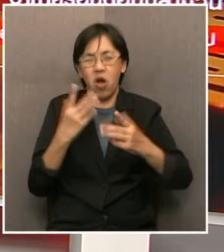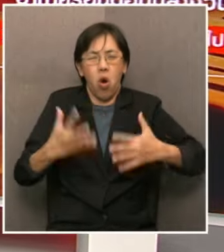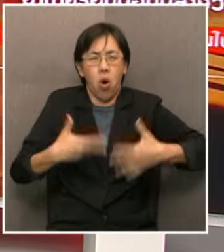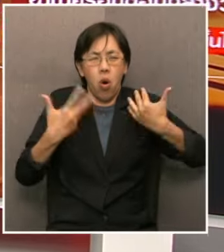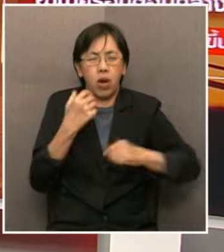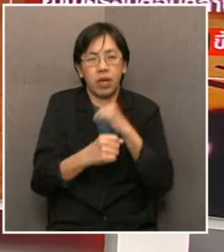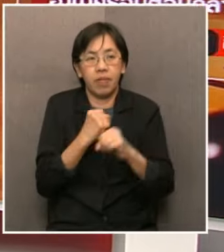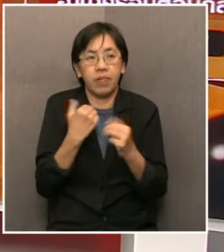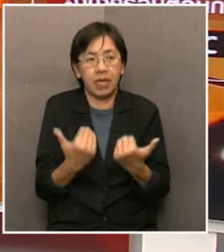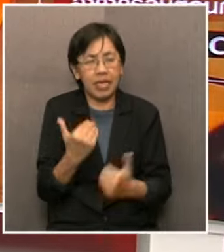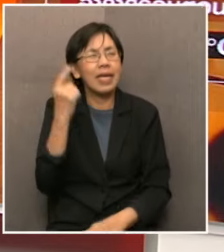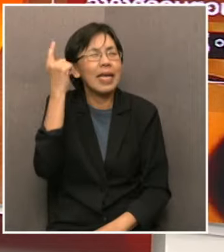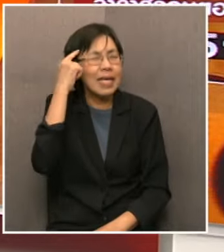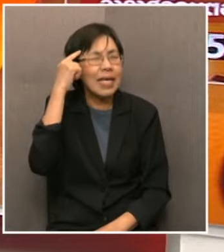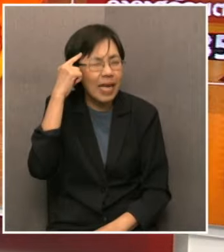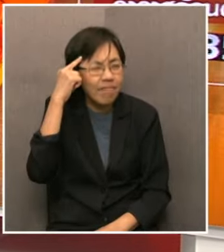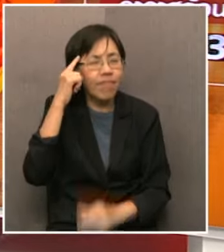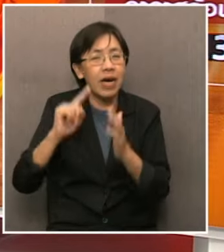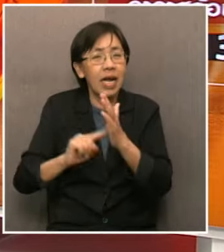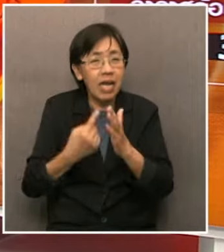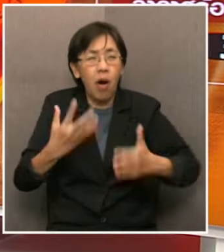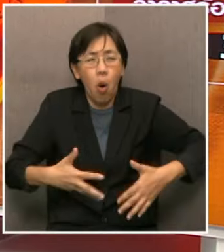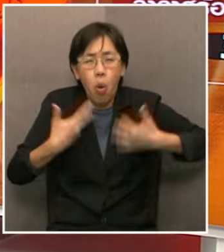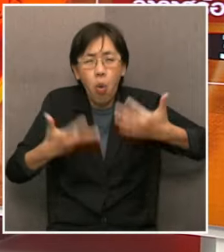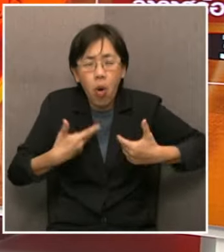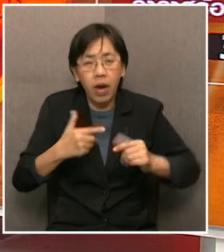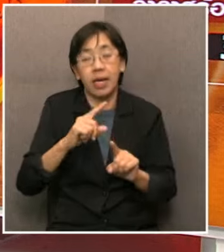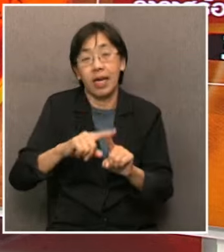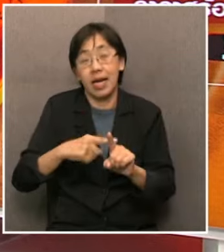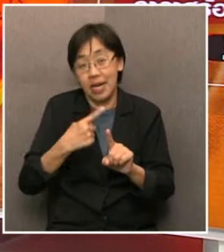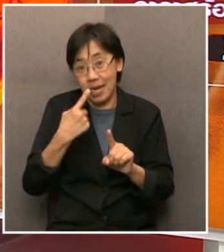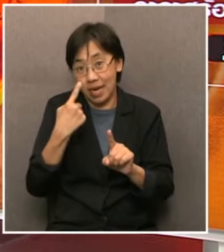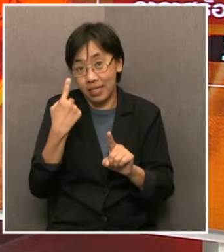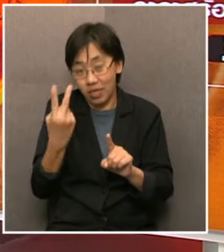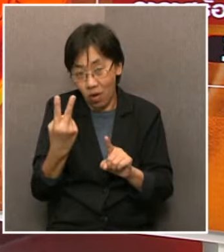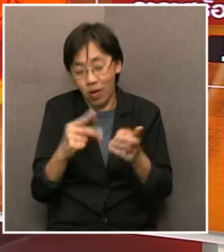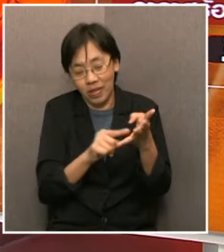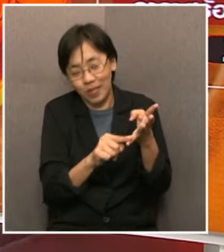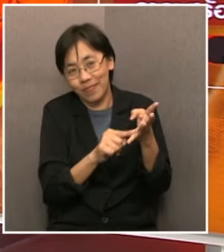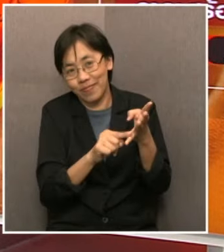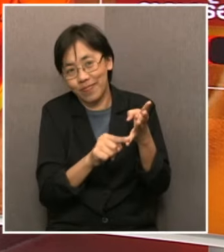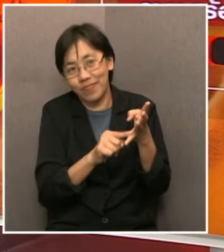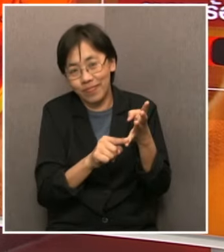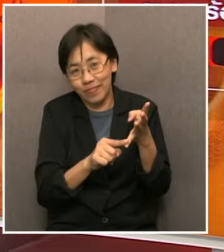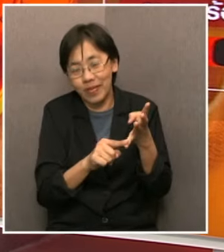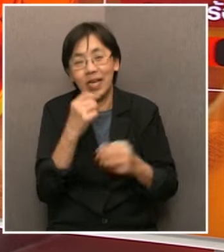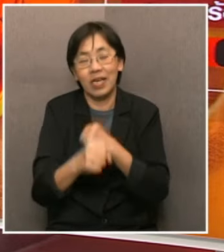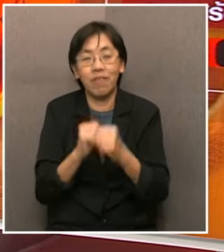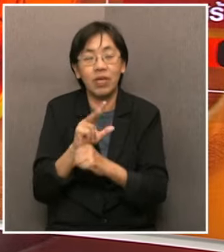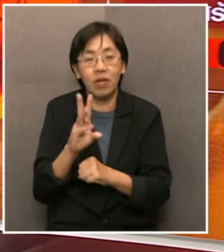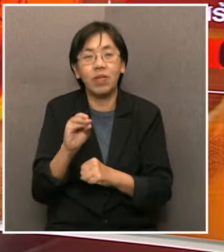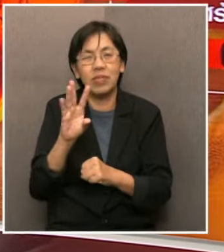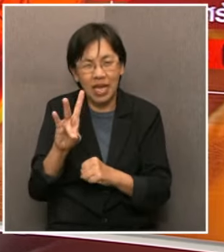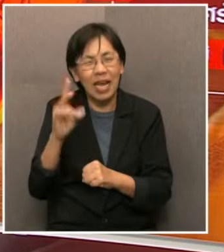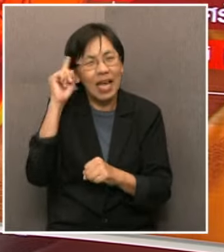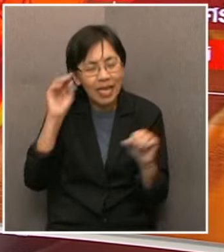กรมอุตุ นิยพธิยา คาดว่าจะเริ่ต้นข้ในช่วงปลายเดือนสัปดาสุดท้ายของเดินกุพาพันธ์ 2,567 ก็คืออ